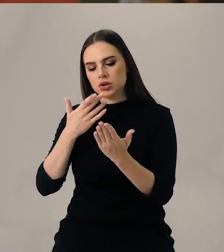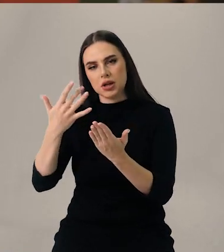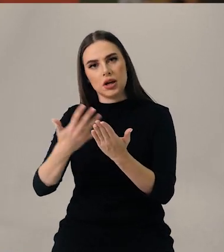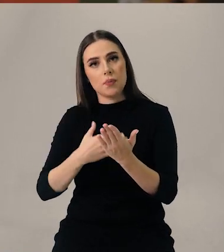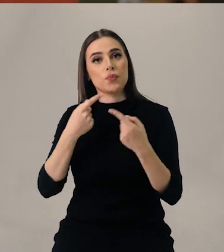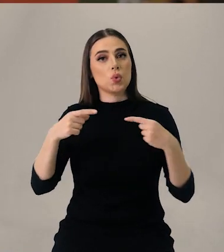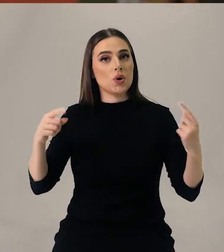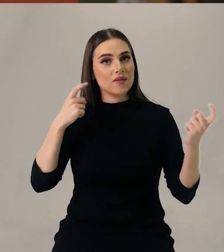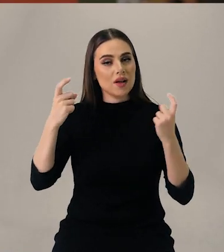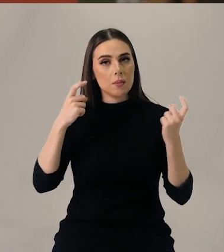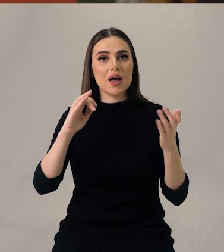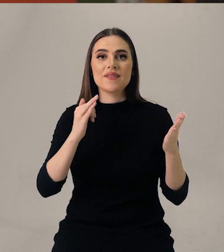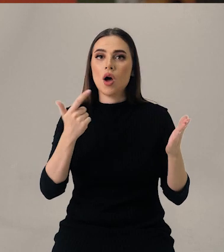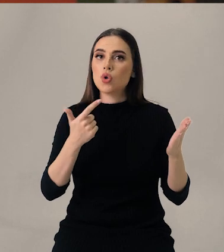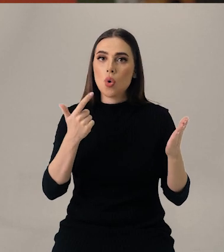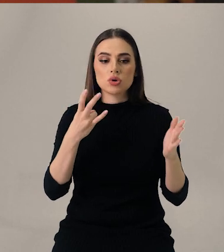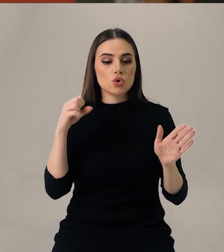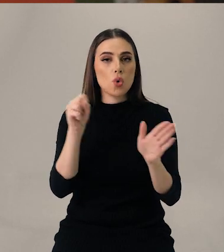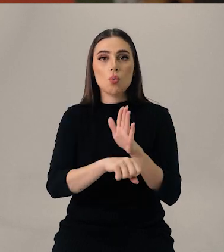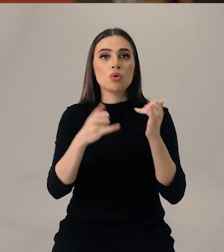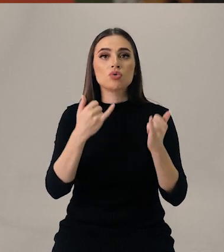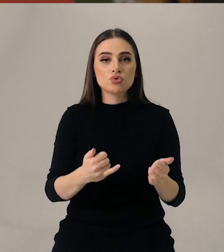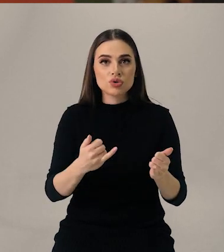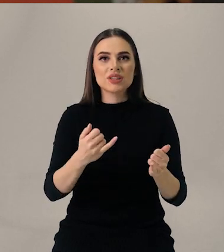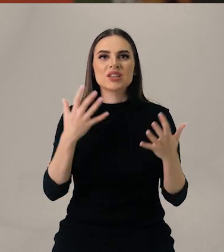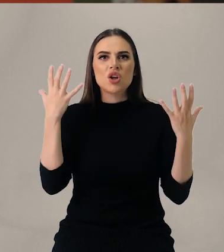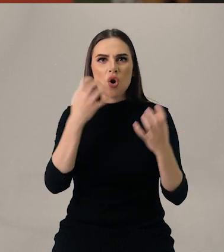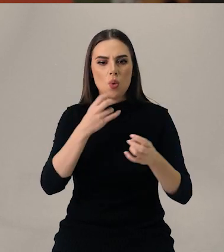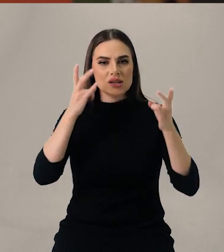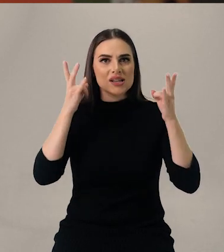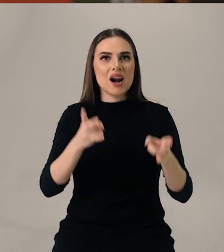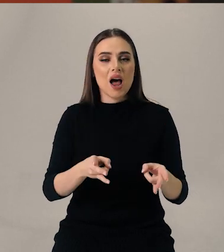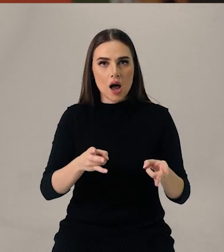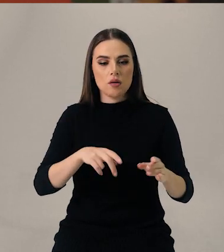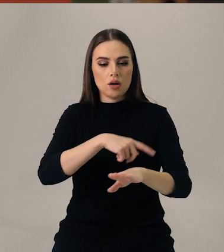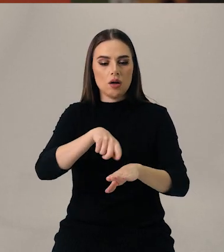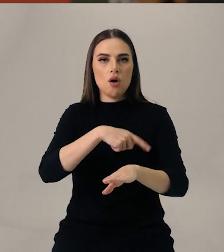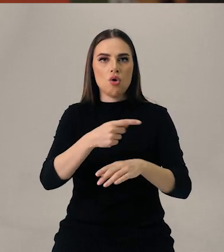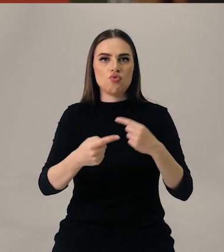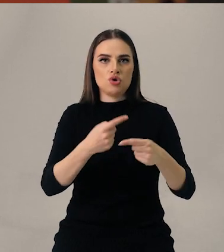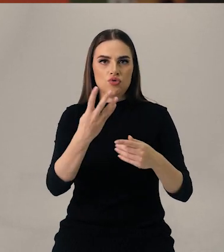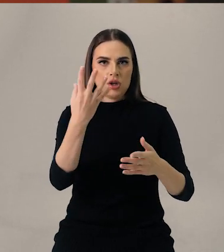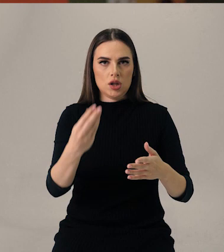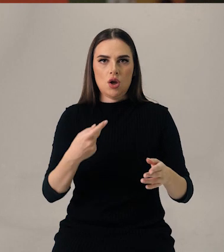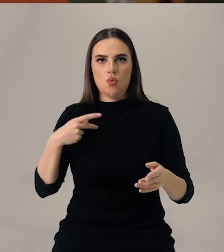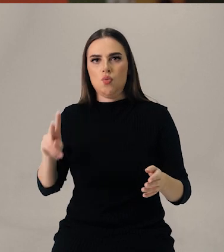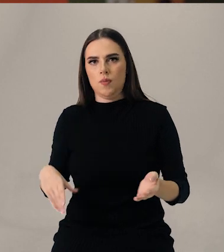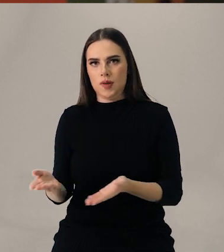другим данным, Иван Грозный не убил сына мгновенно. Он нанес ему серьезную травму, а скончался царевич только через 4